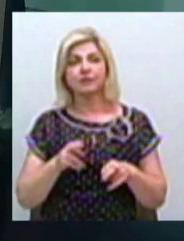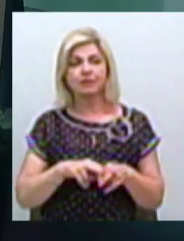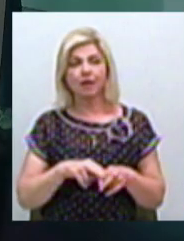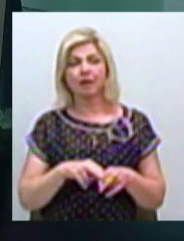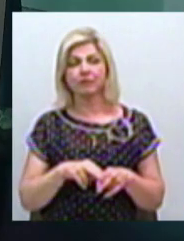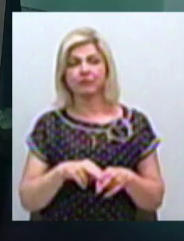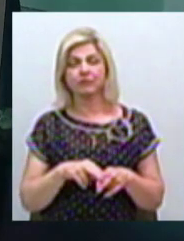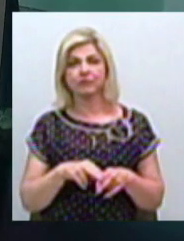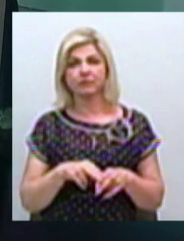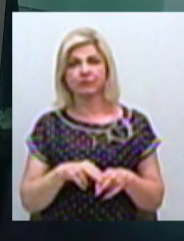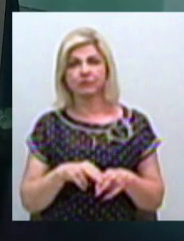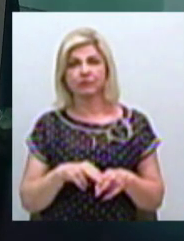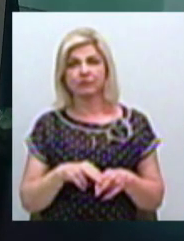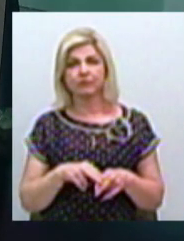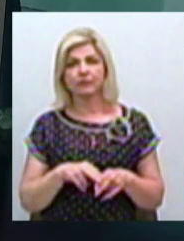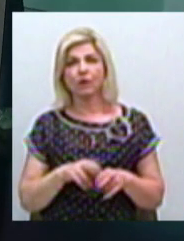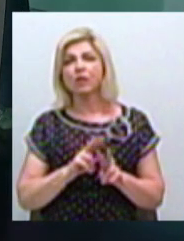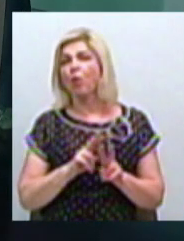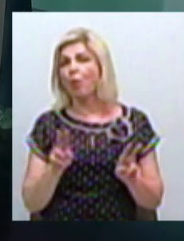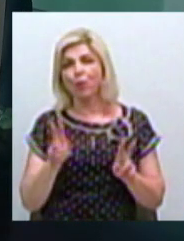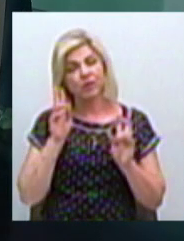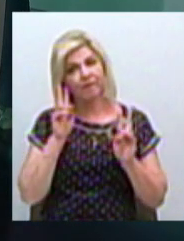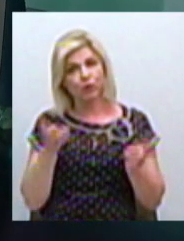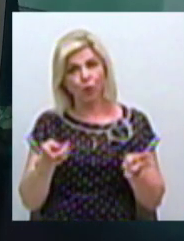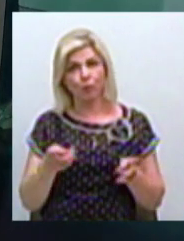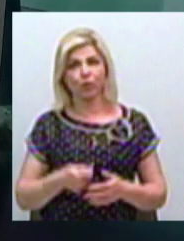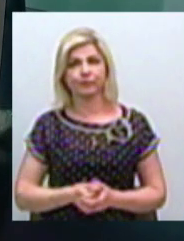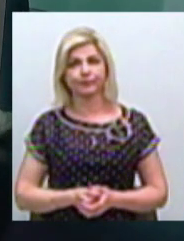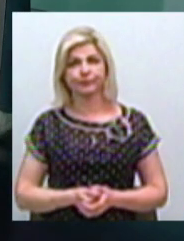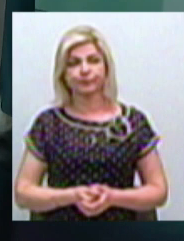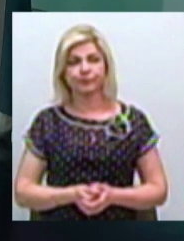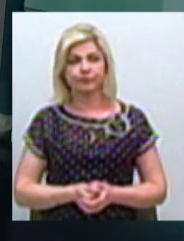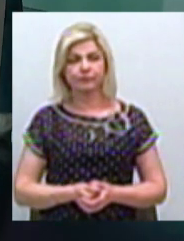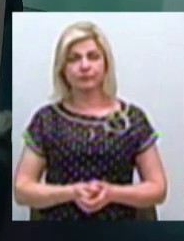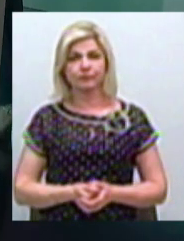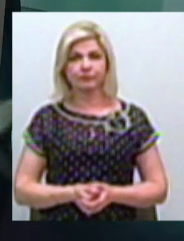вже нікому не відомо. І